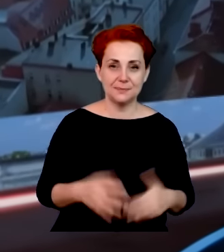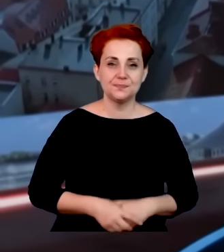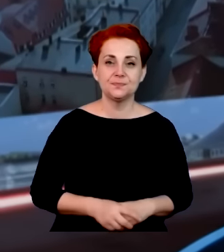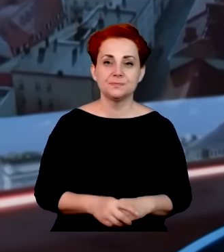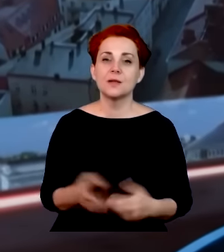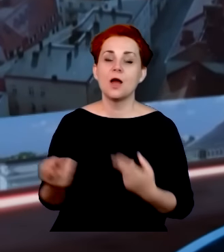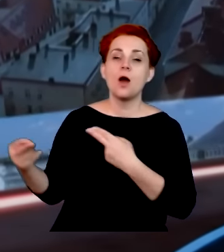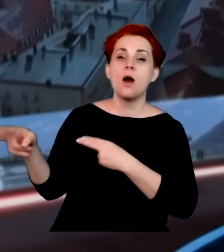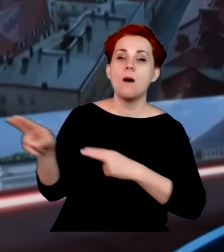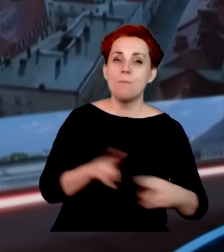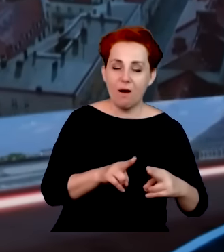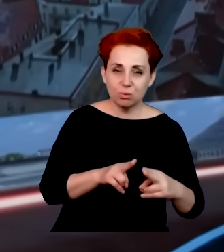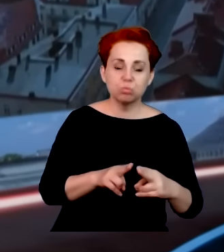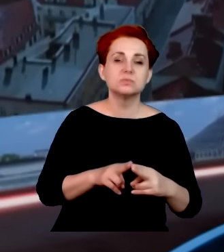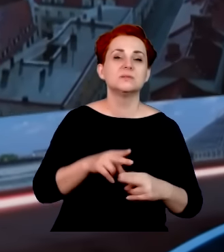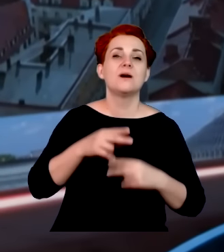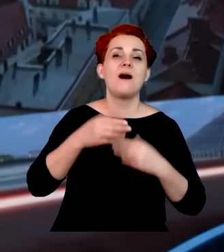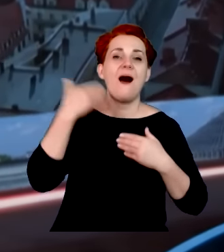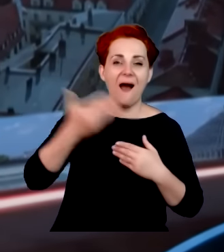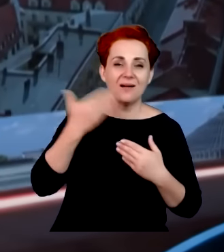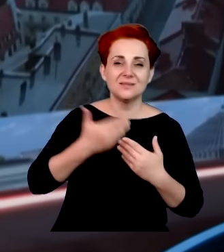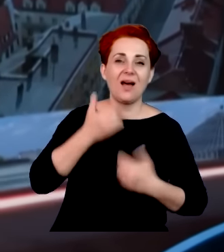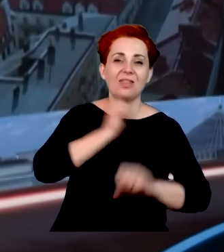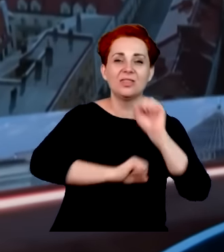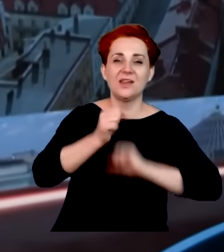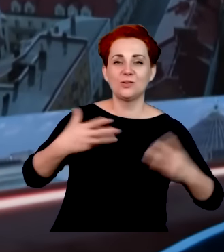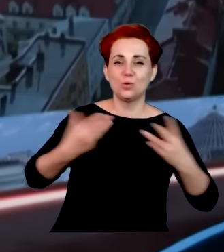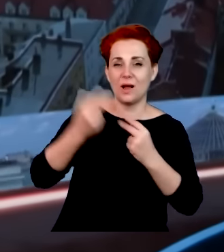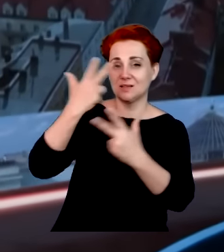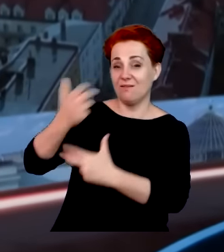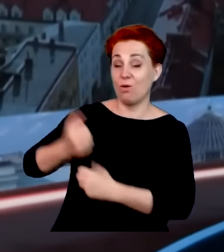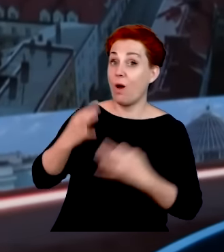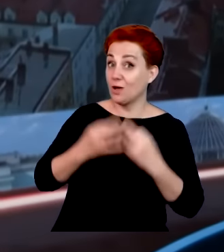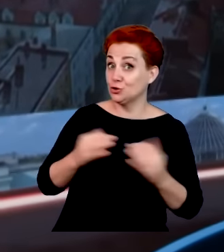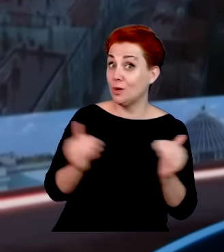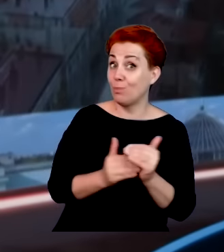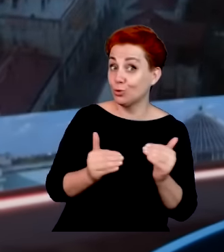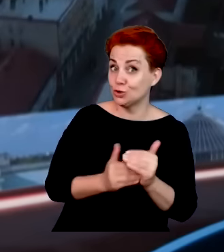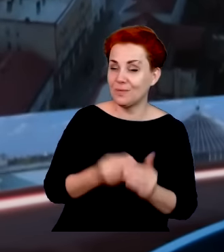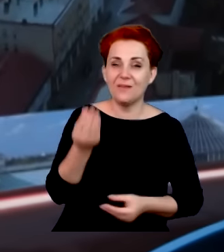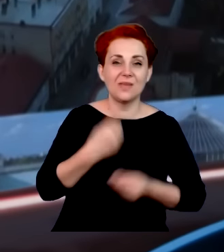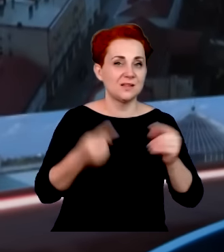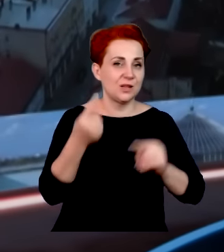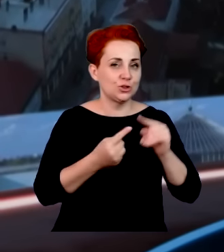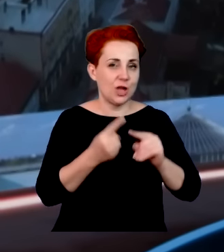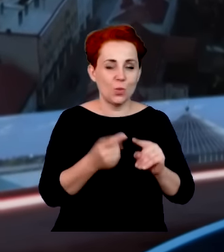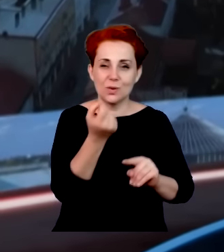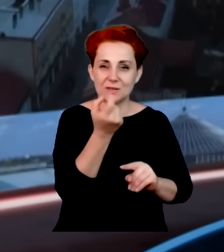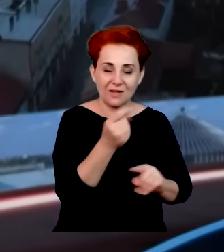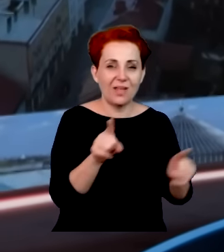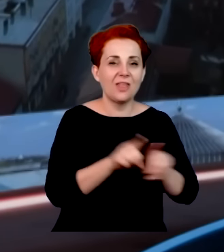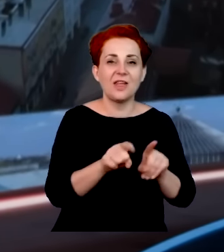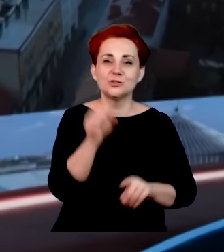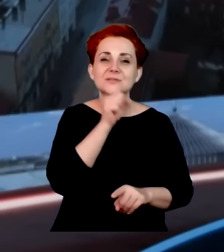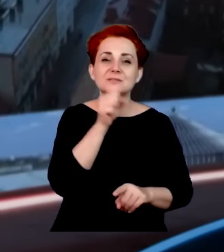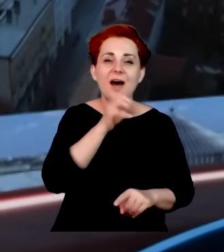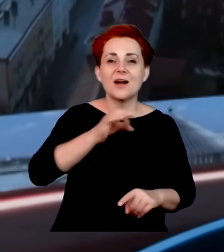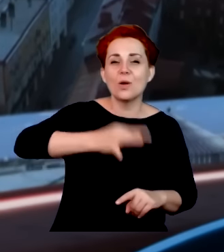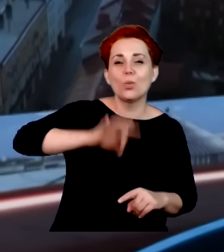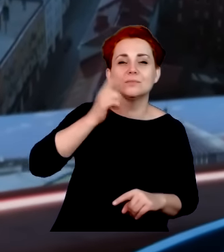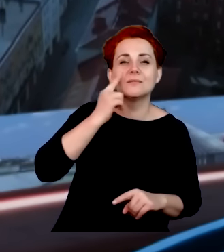akcja Trenuj z wojskiem. Dziś jest potrzebna jak nigdy dotąd. Szczegóły za chwilę w plusie. Posmakujemy także kuchni staropolskiej. Tamte smaki